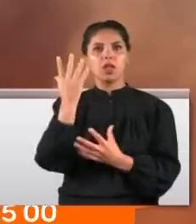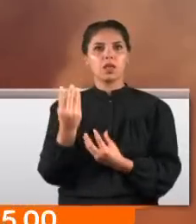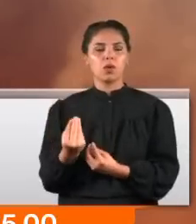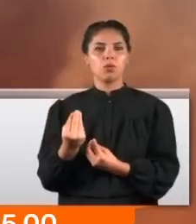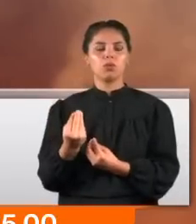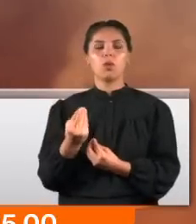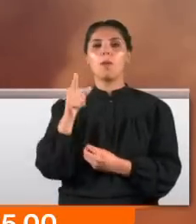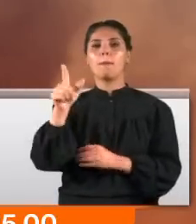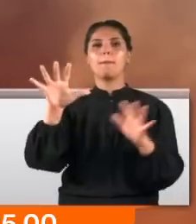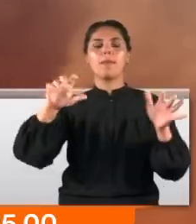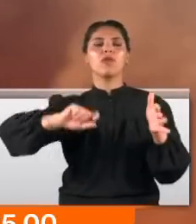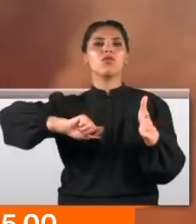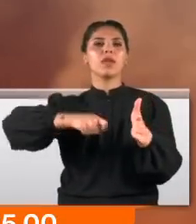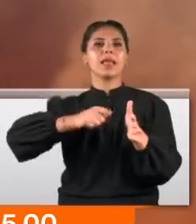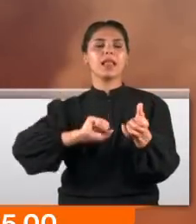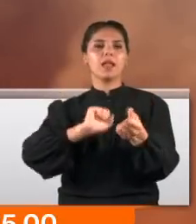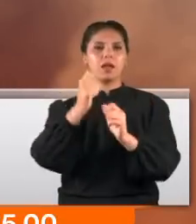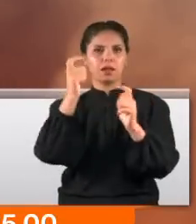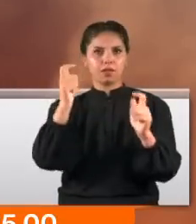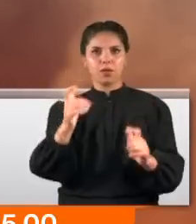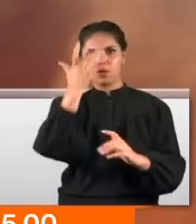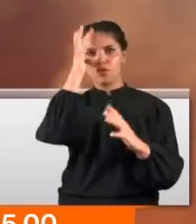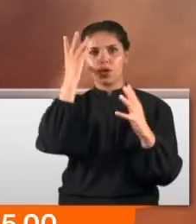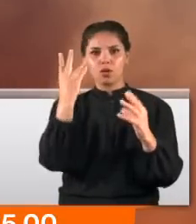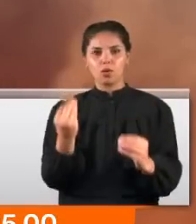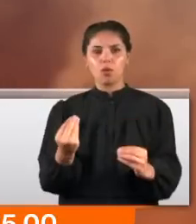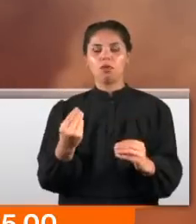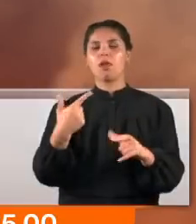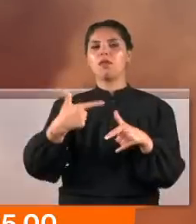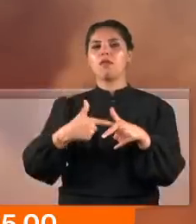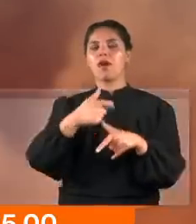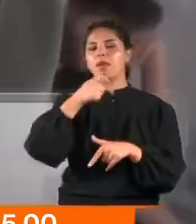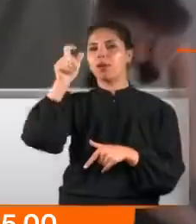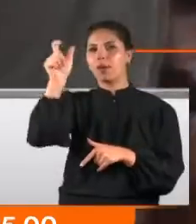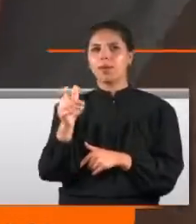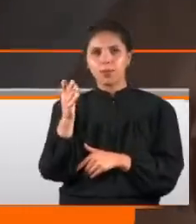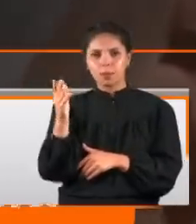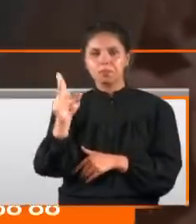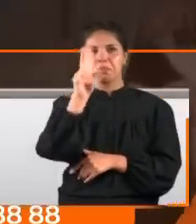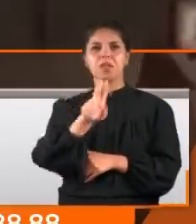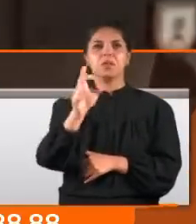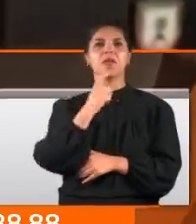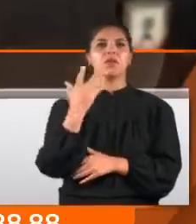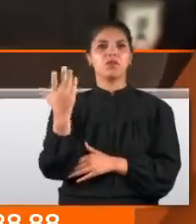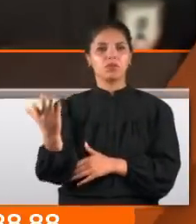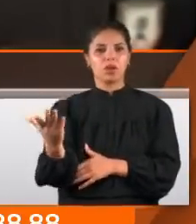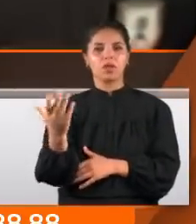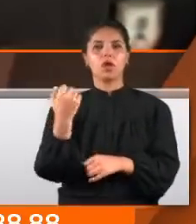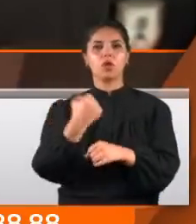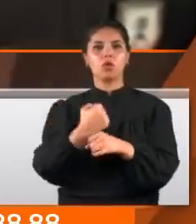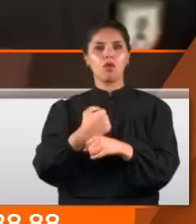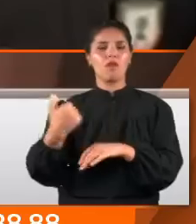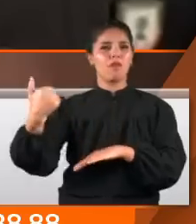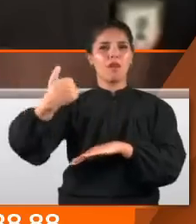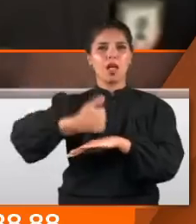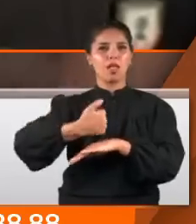Pençe Kilit Harekat bölgesindeki saldırıda şehit düşen Piyade Teğmen Fatih Uğur Altınbaş 27 yaşındaydı. Göreve atanalı